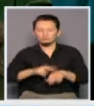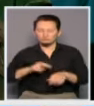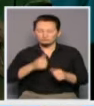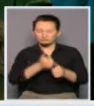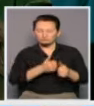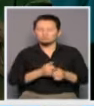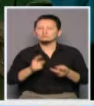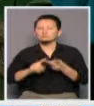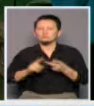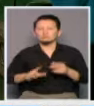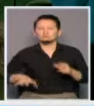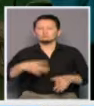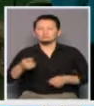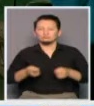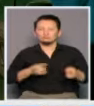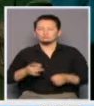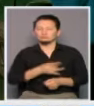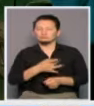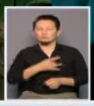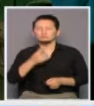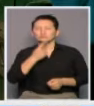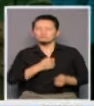другой стороны, бывшее правительство белогвардейцев.